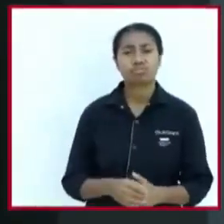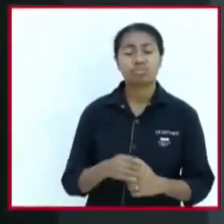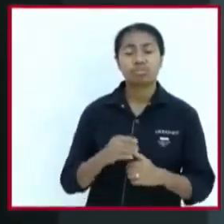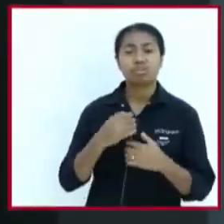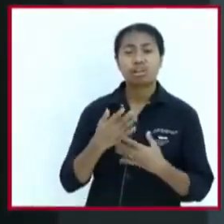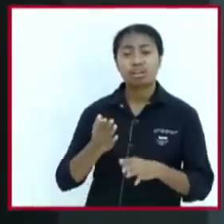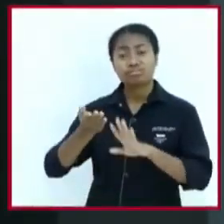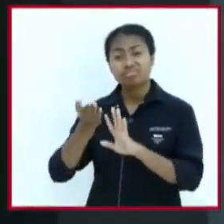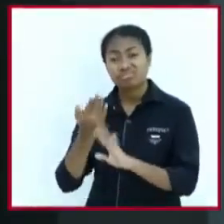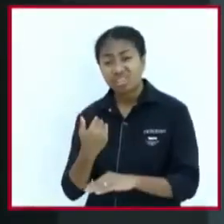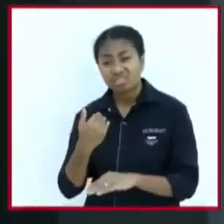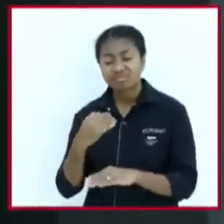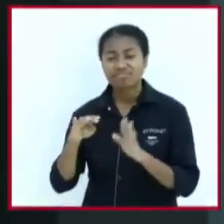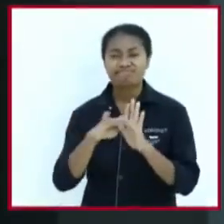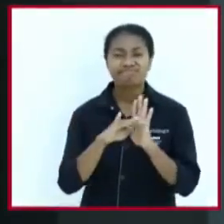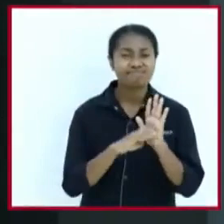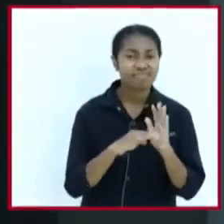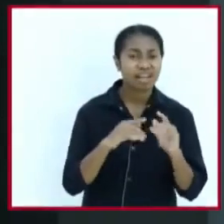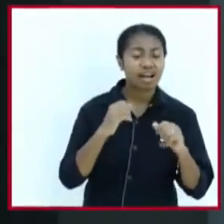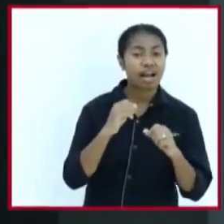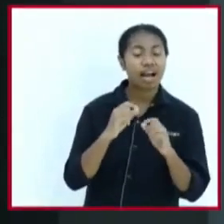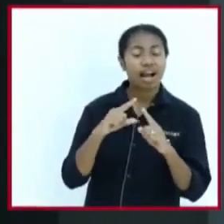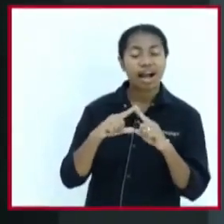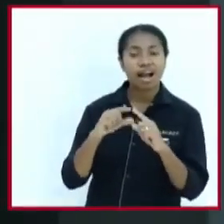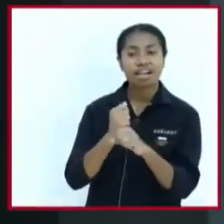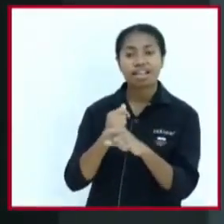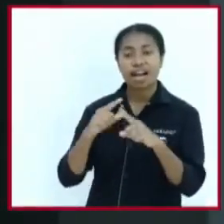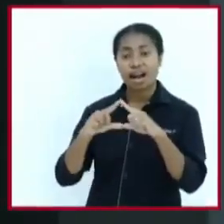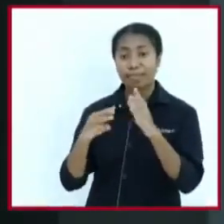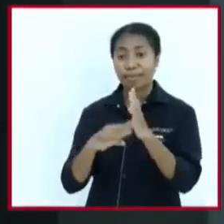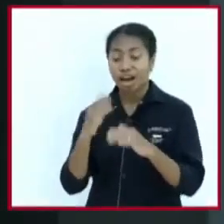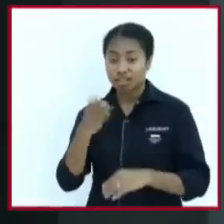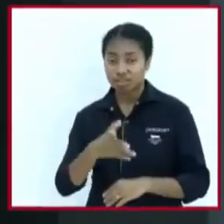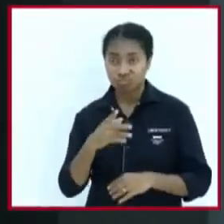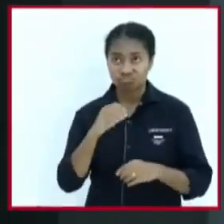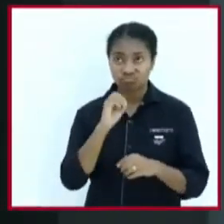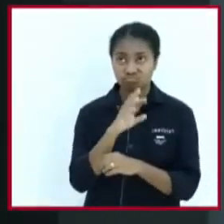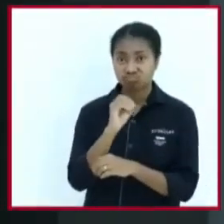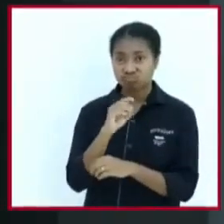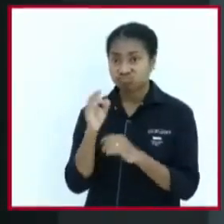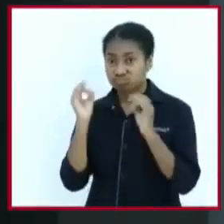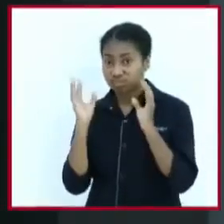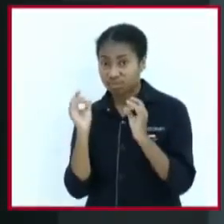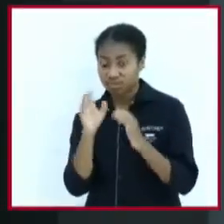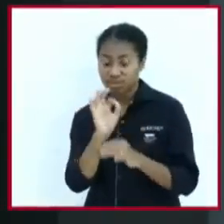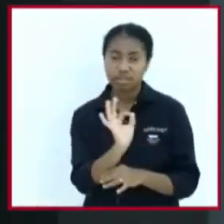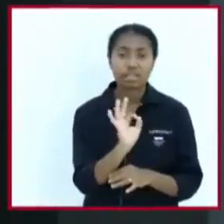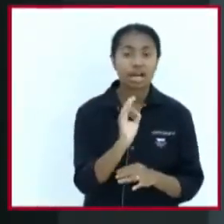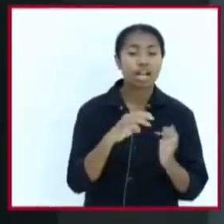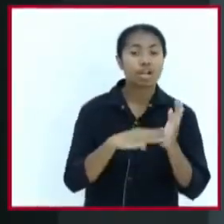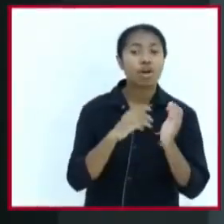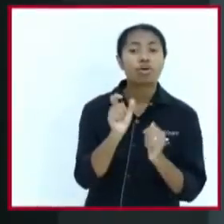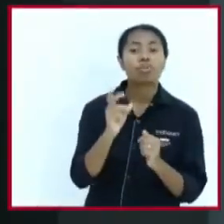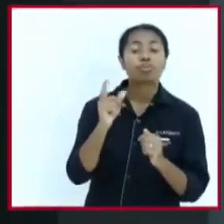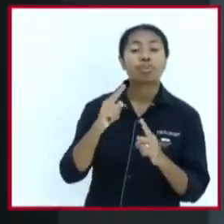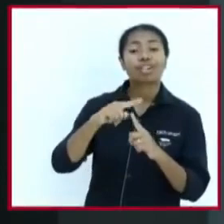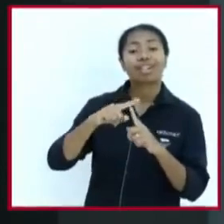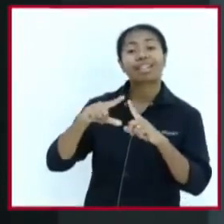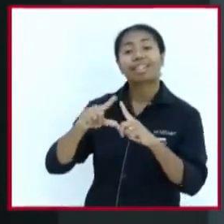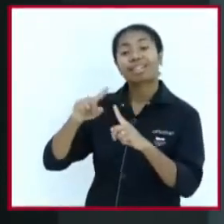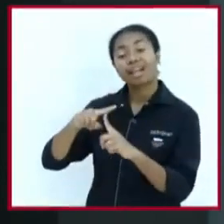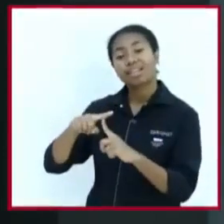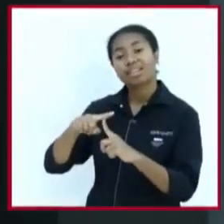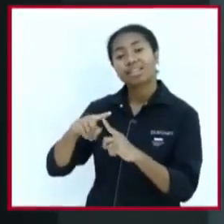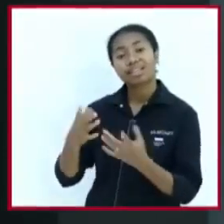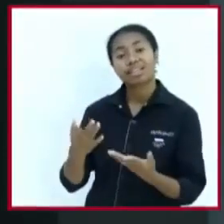kepada sistem agama yang lama atau dengan kata lain jangan murtad maka penulis surat